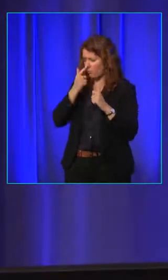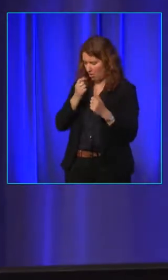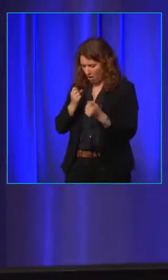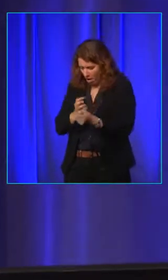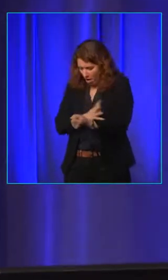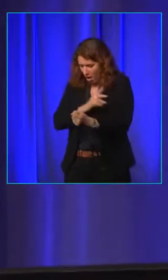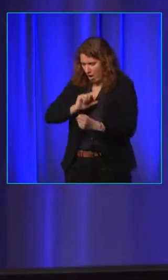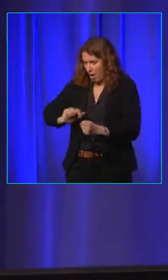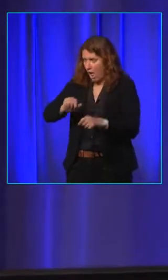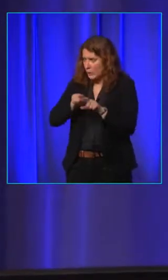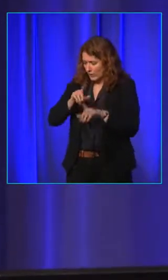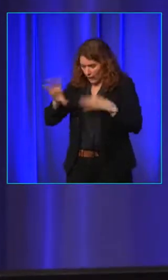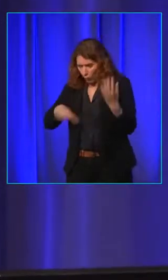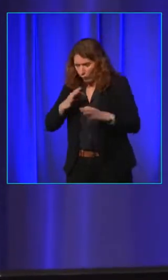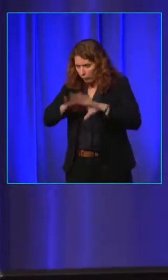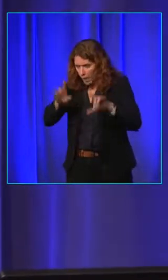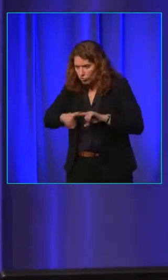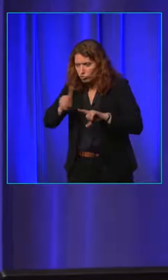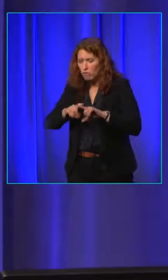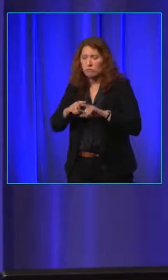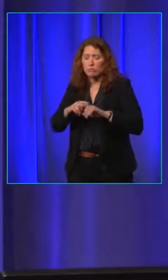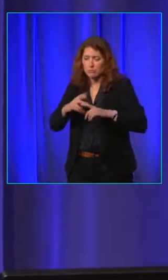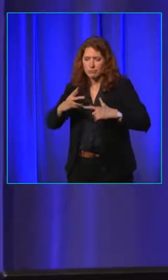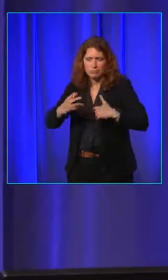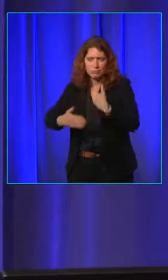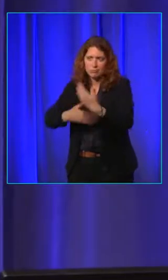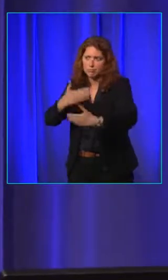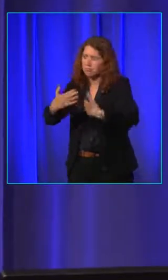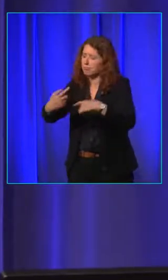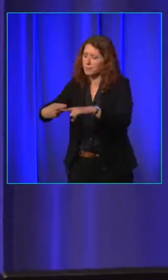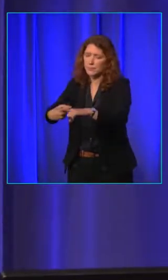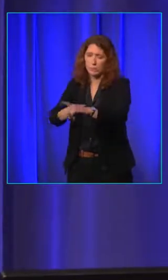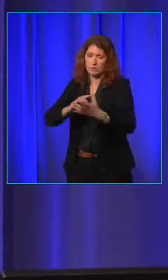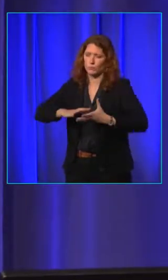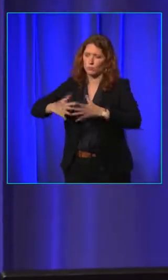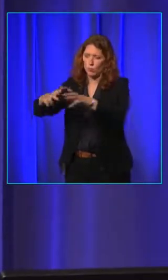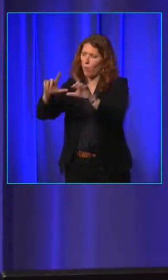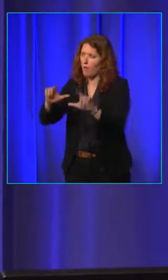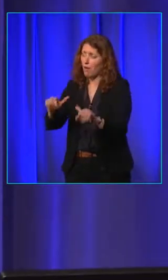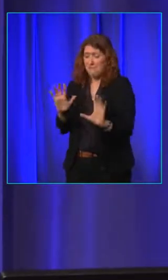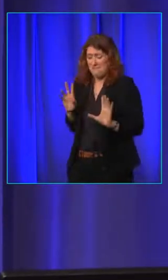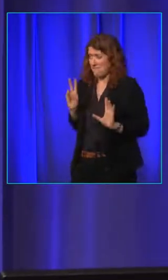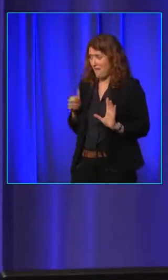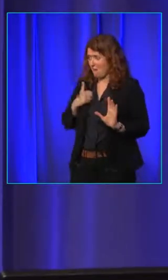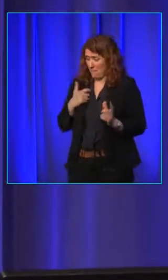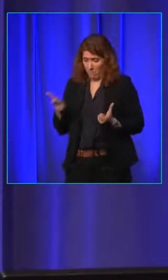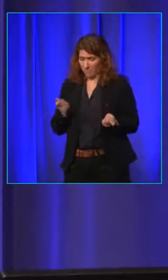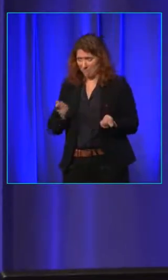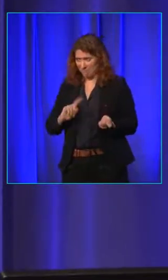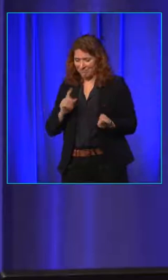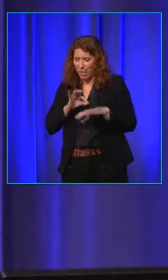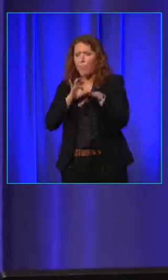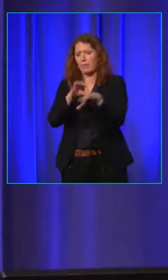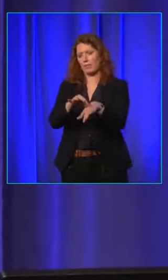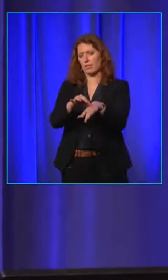découvre de nouvelles choses. Et ça évolue au fur et à mesure du temps. Mais c'est lui qui décide. C'est lui qui décide. Moi, je ne fais que